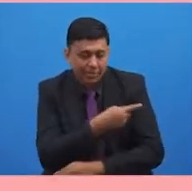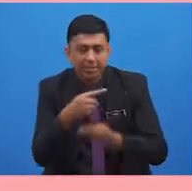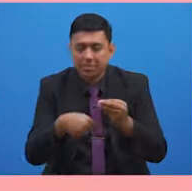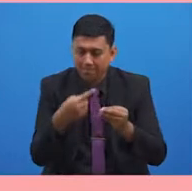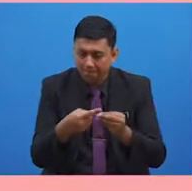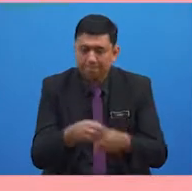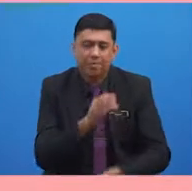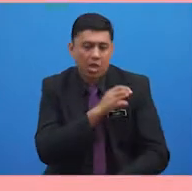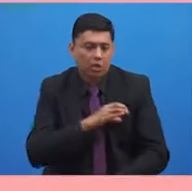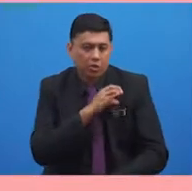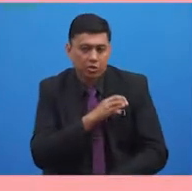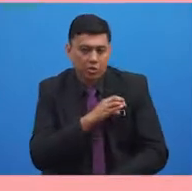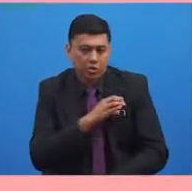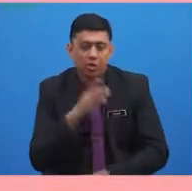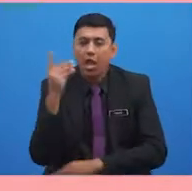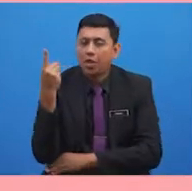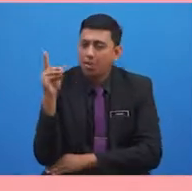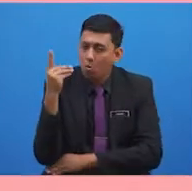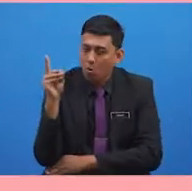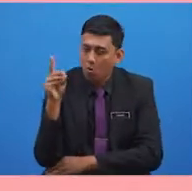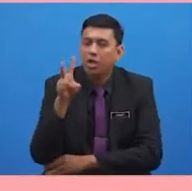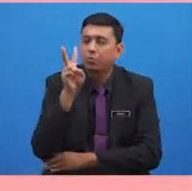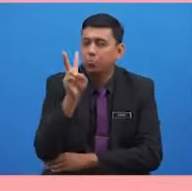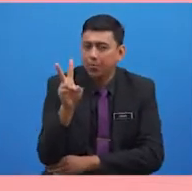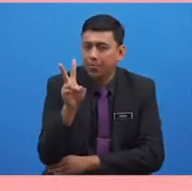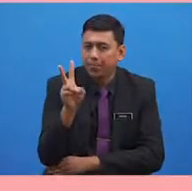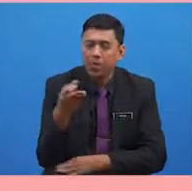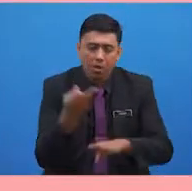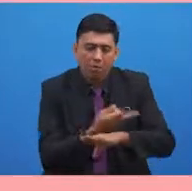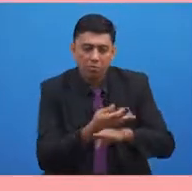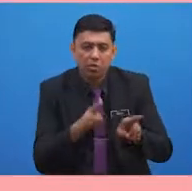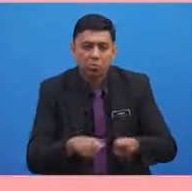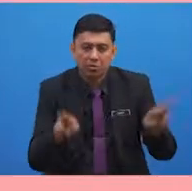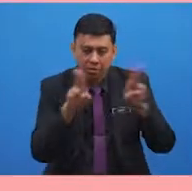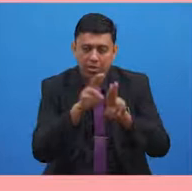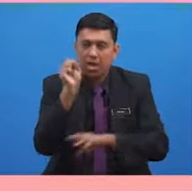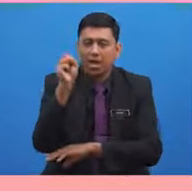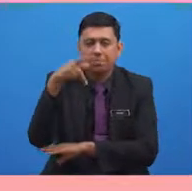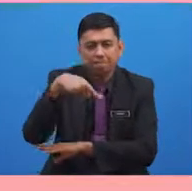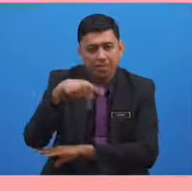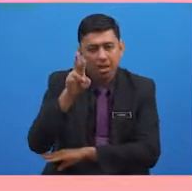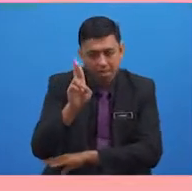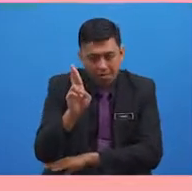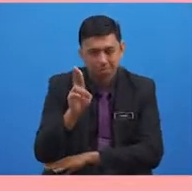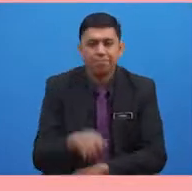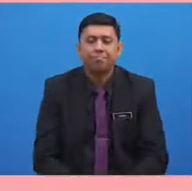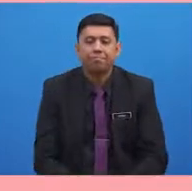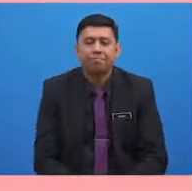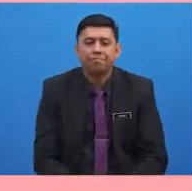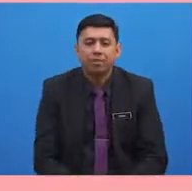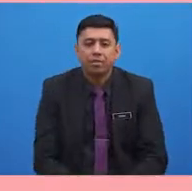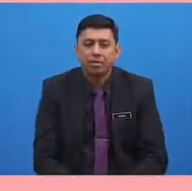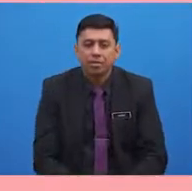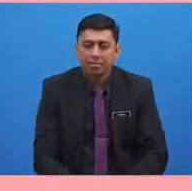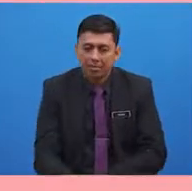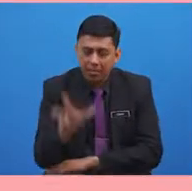pertama, ciri-ciri demokrasi, kedua, fungsi utama Suruhanjaya Pilihan Raya,